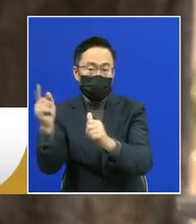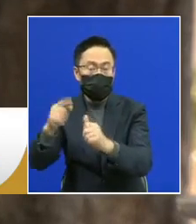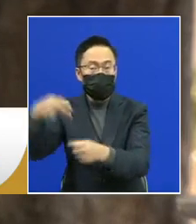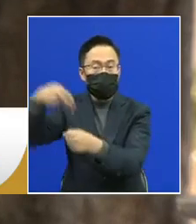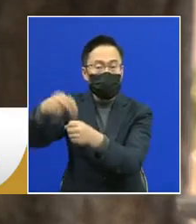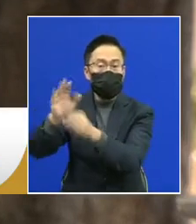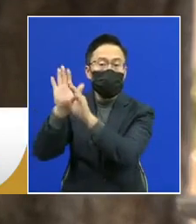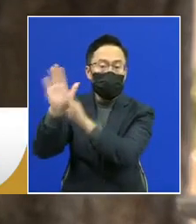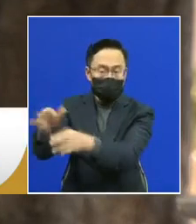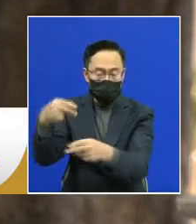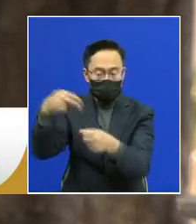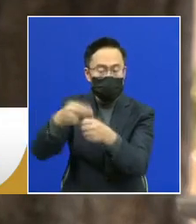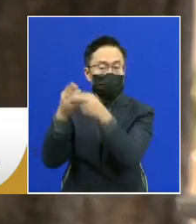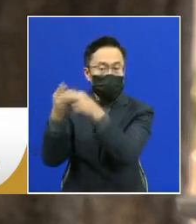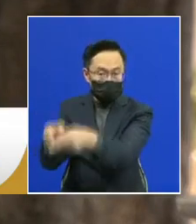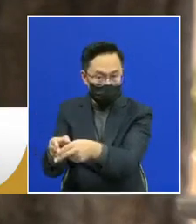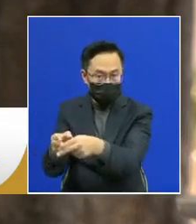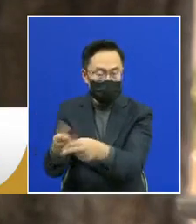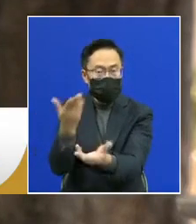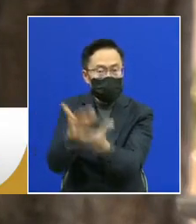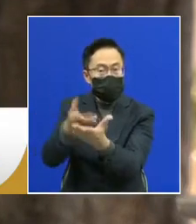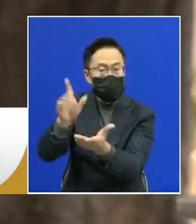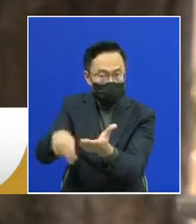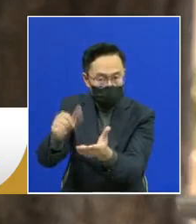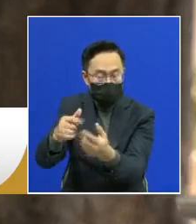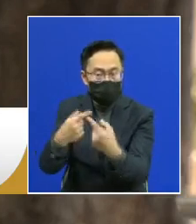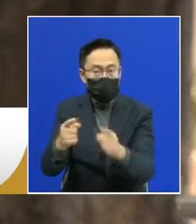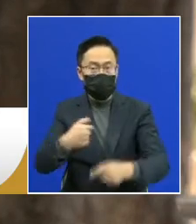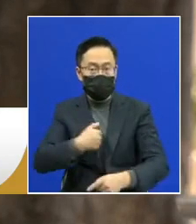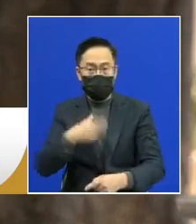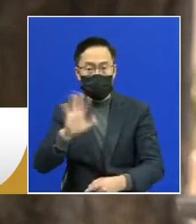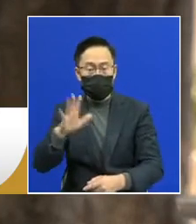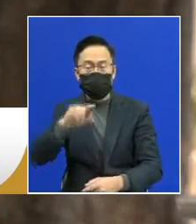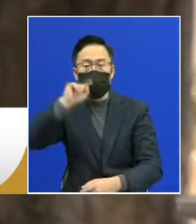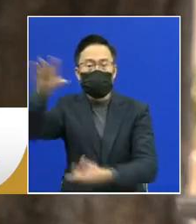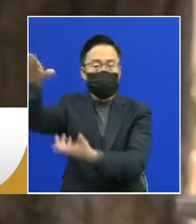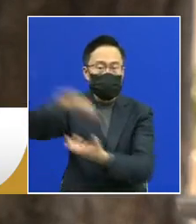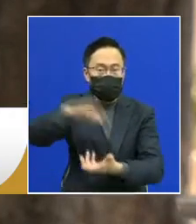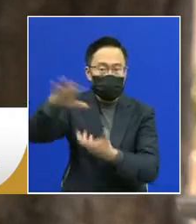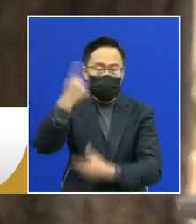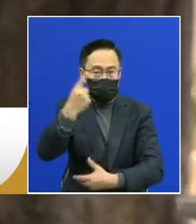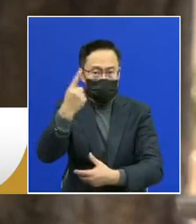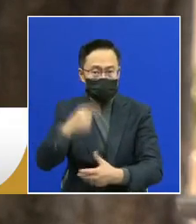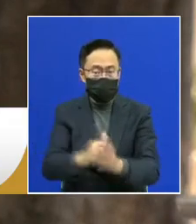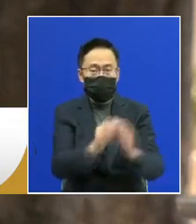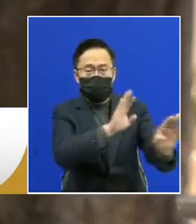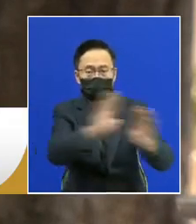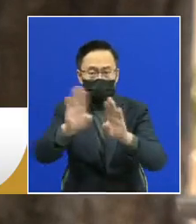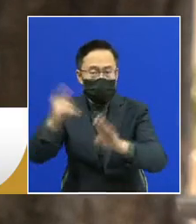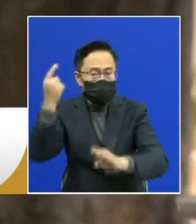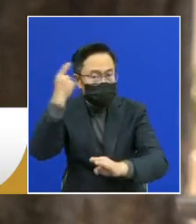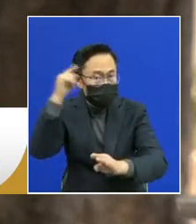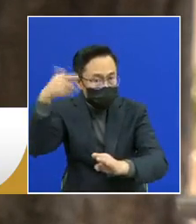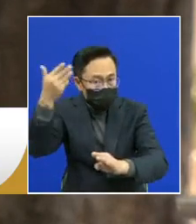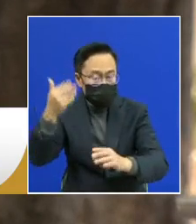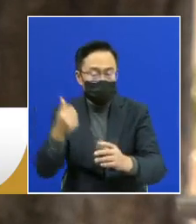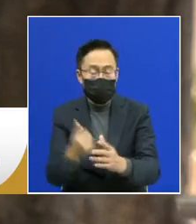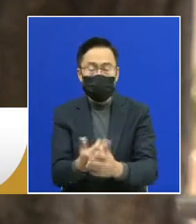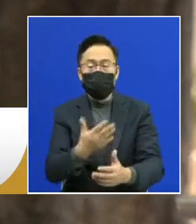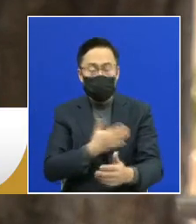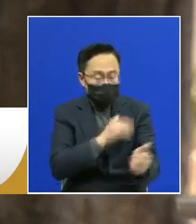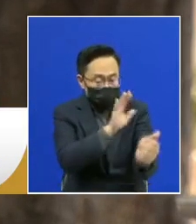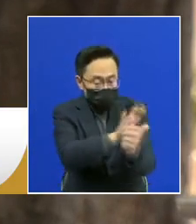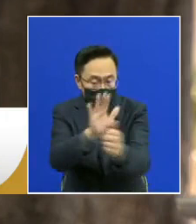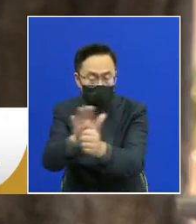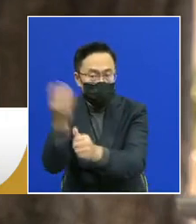ก็เขาเองใช่ป่ะแล้วเปรียบเทียบดูแล้วกันนะจ๊ะเรื่องนี้เดี๋ยวรออีกนิดนึงเพราะว่าการดูแลเนี่ยไม่ใช่ว่าจะ